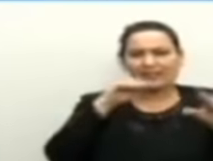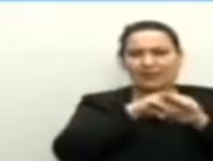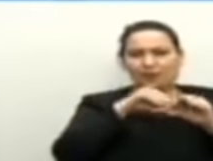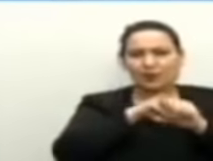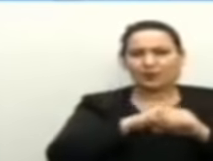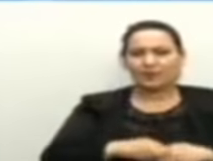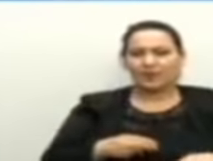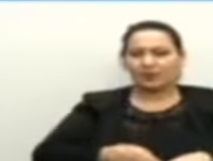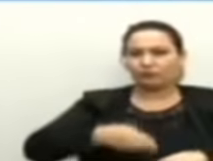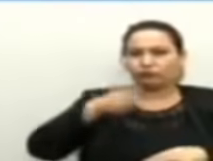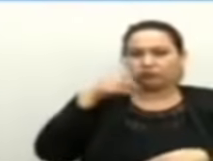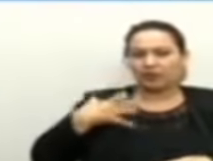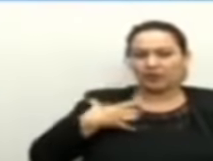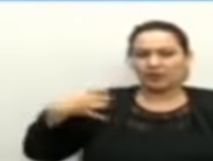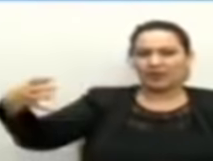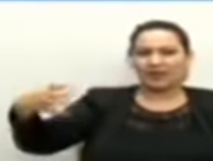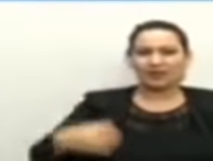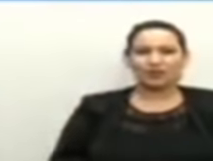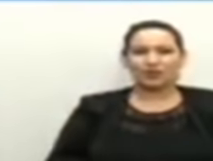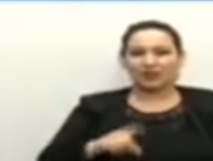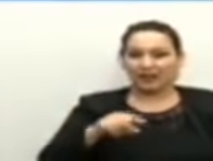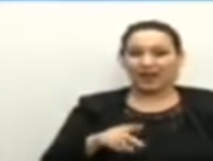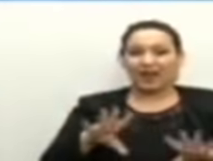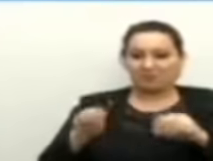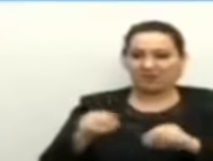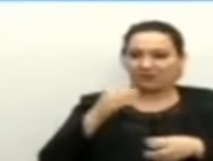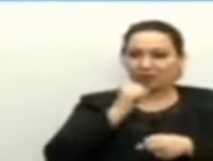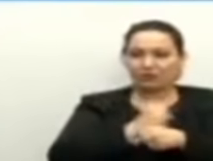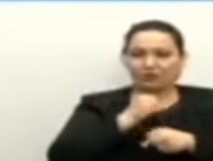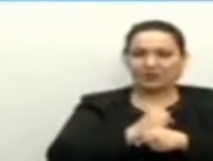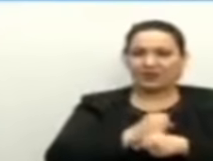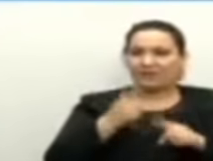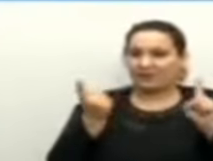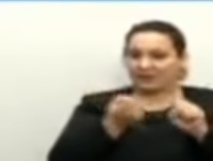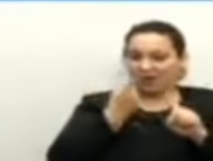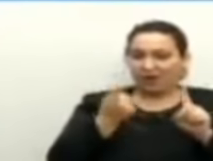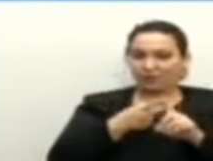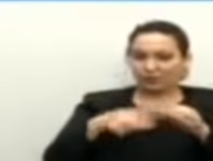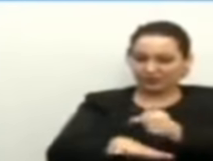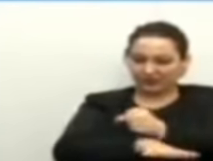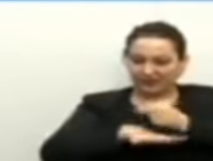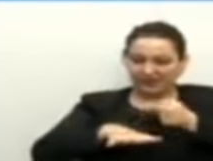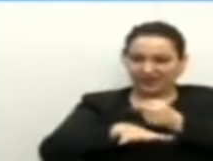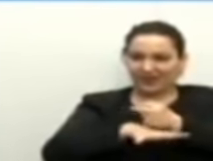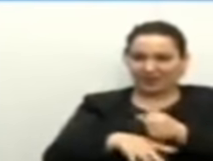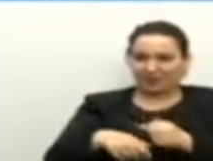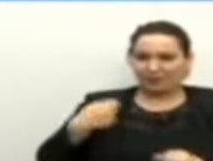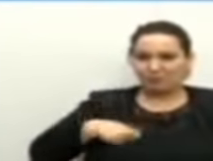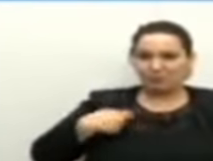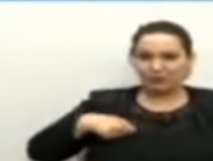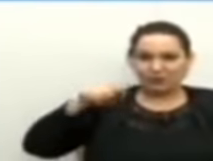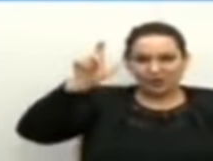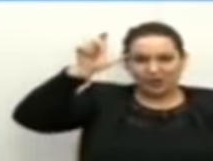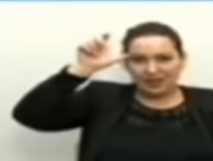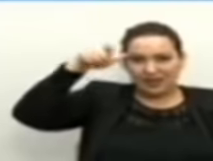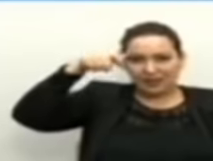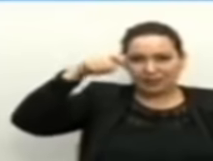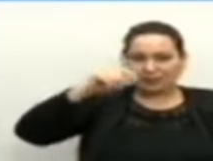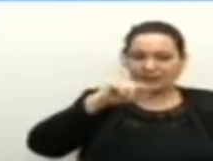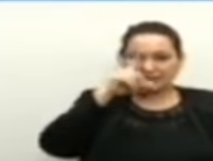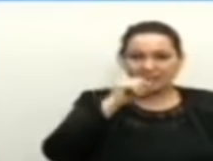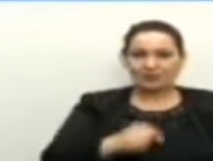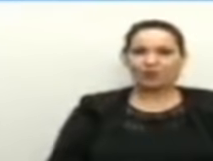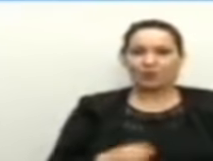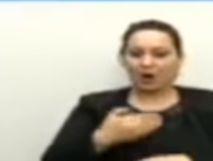إلى زيادة الثروة وخلق فرص العمل، وهو أساس برنامج السيد رئيس الجمهورية الرامي إلى